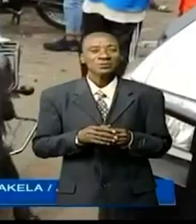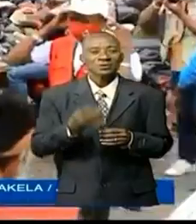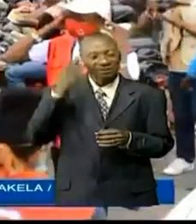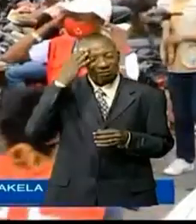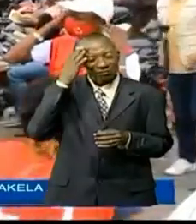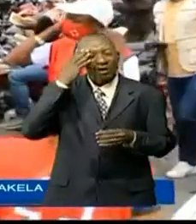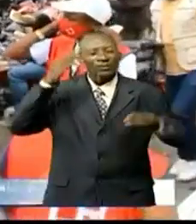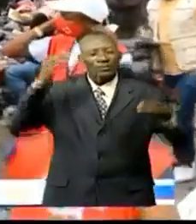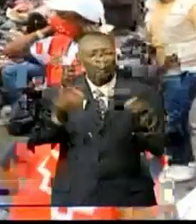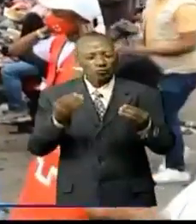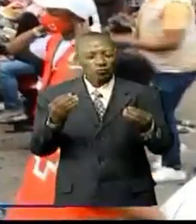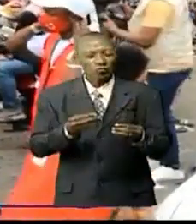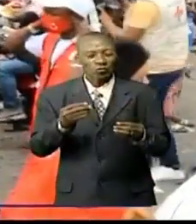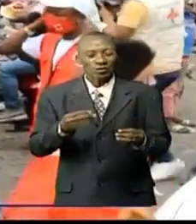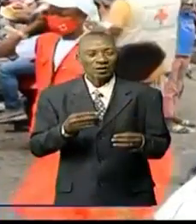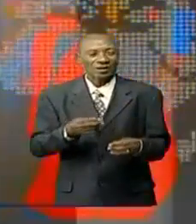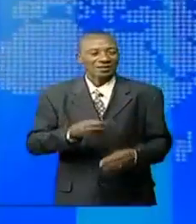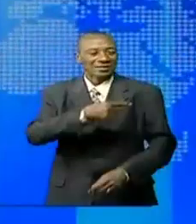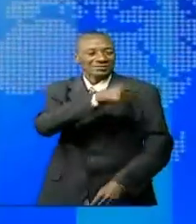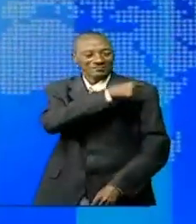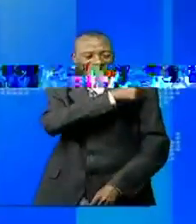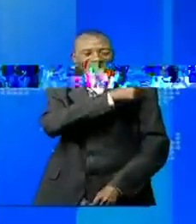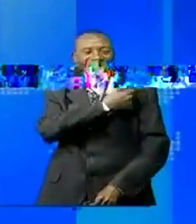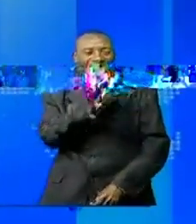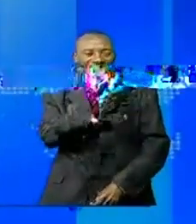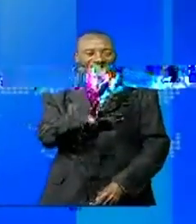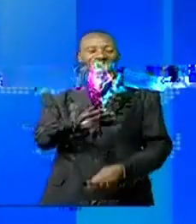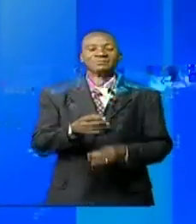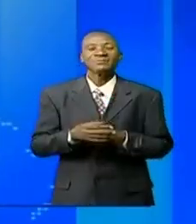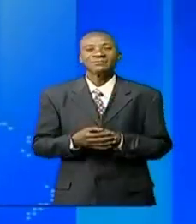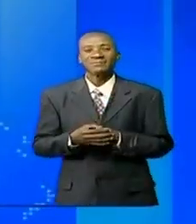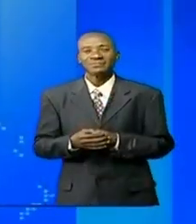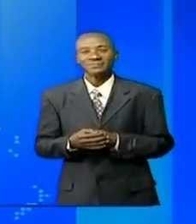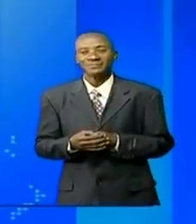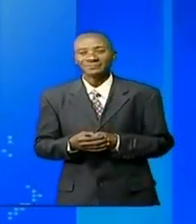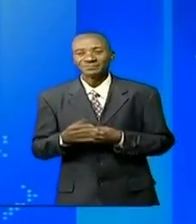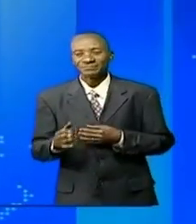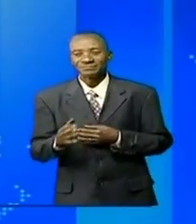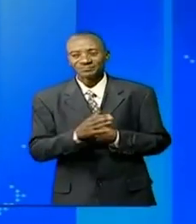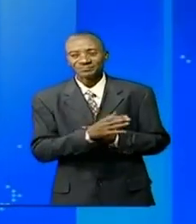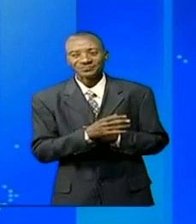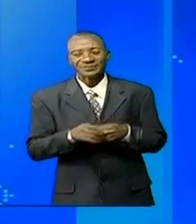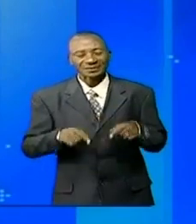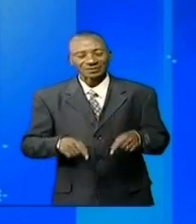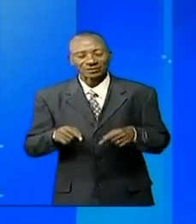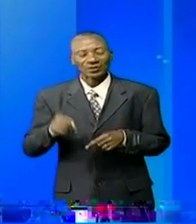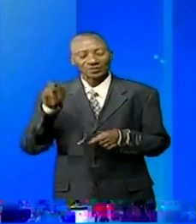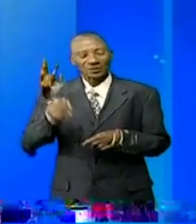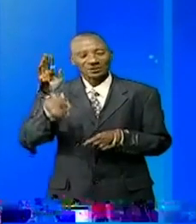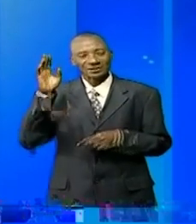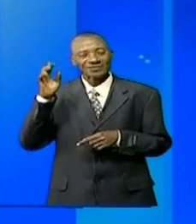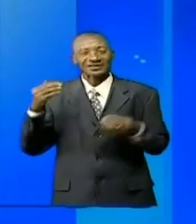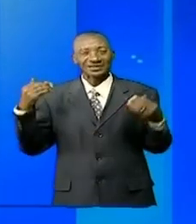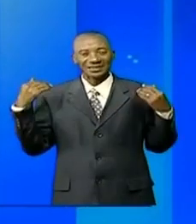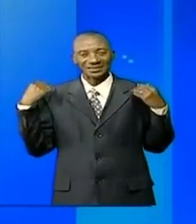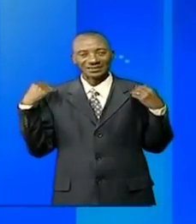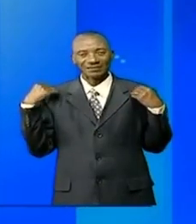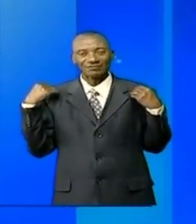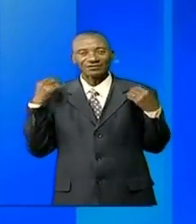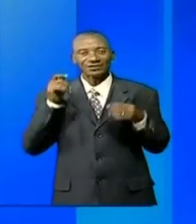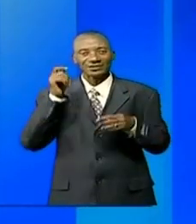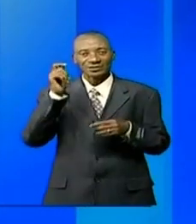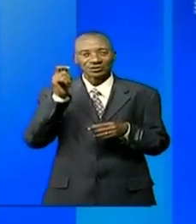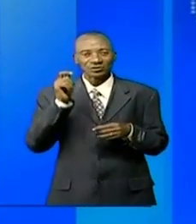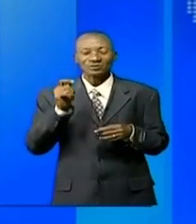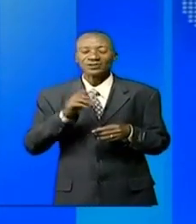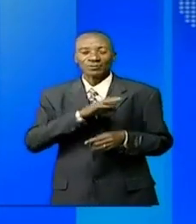vaccin de la COVID-19. On reste à Kinshasa, où le commissaire divisionnaire adjoint Sylvano Kasongo était en